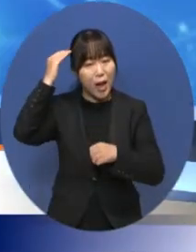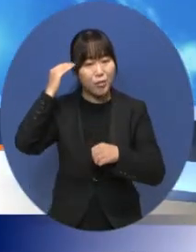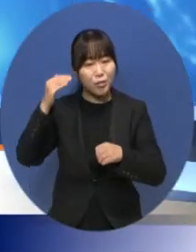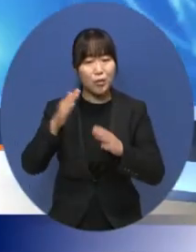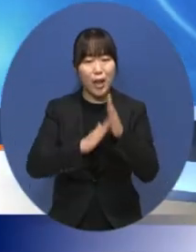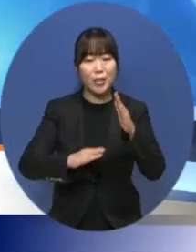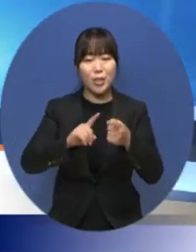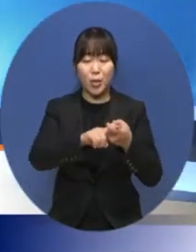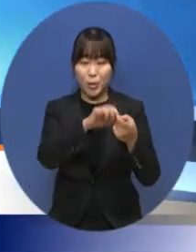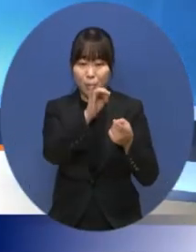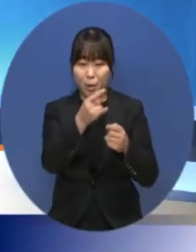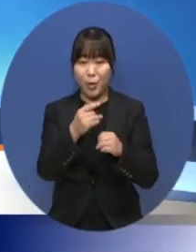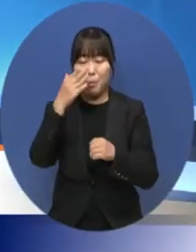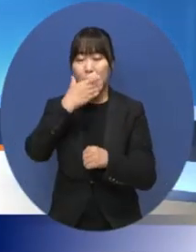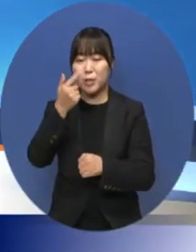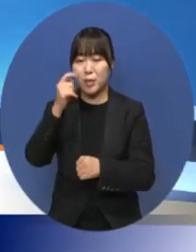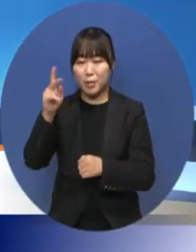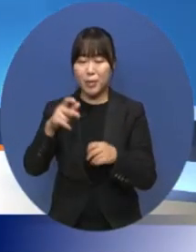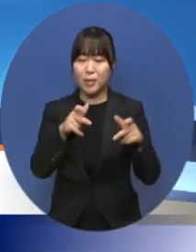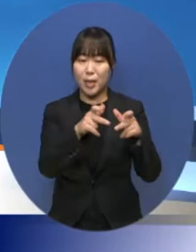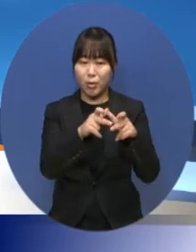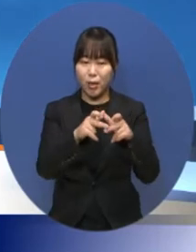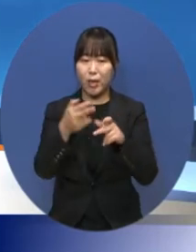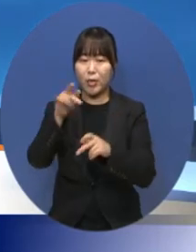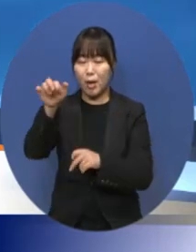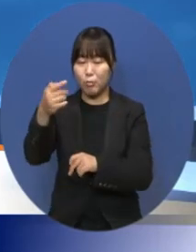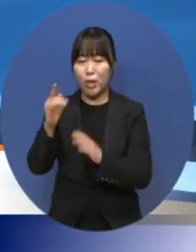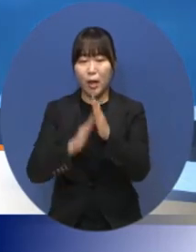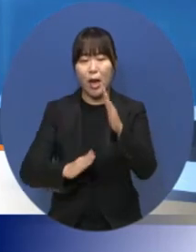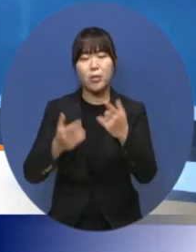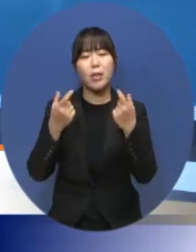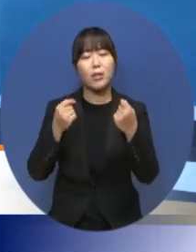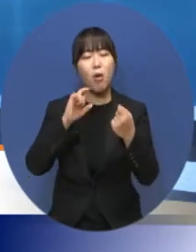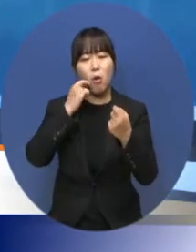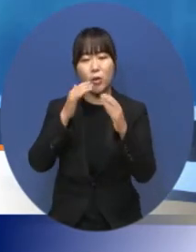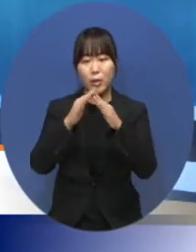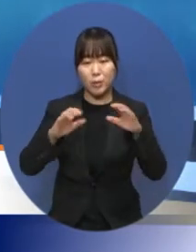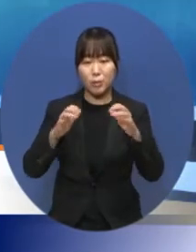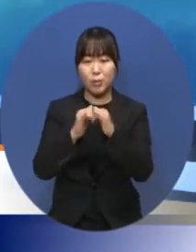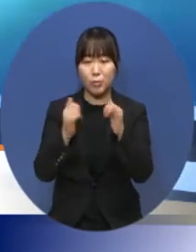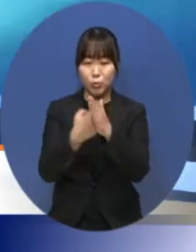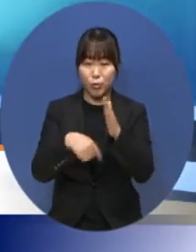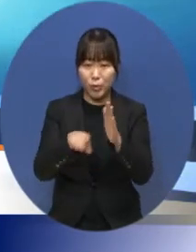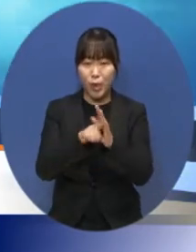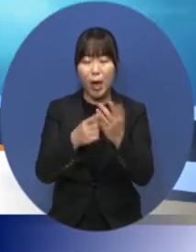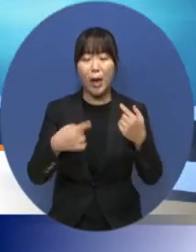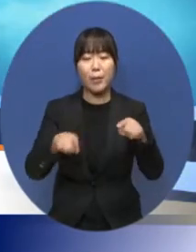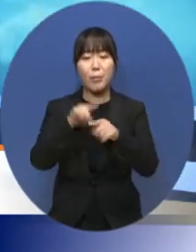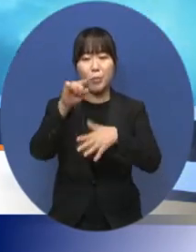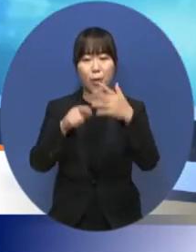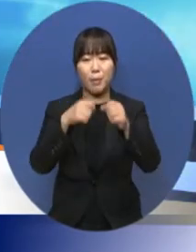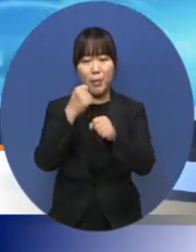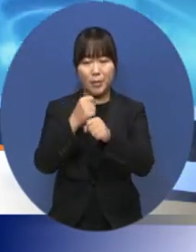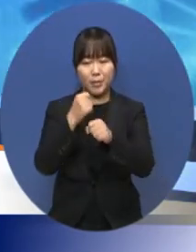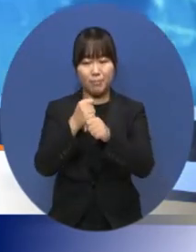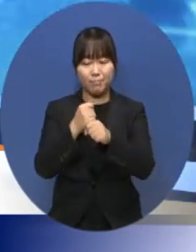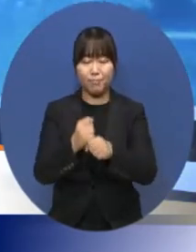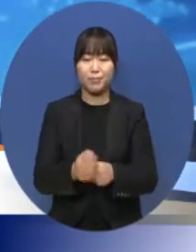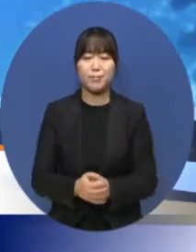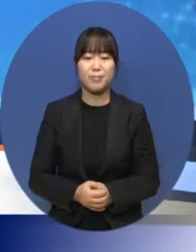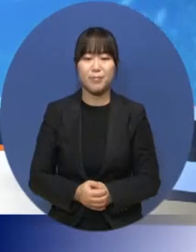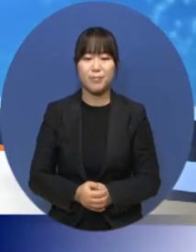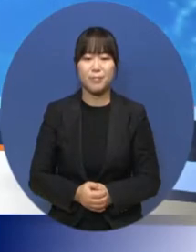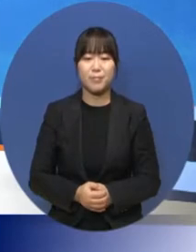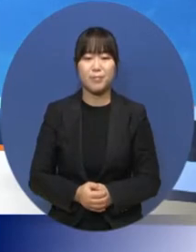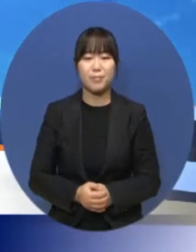신한국가정연합회와 복지TV가 장애인과 다문화 가정 등 취약계층을 위한 공동 프로그램 제작에 나섭니다.